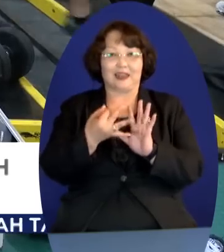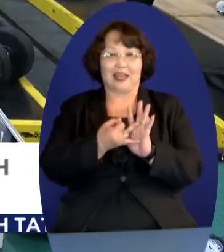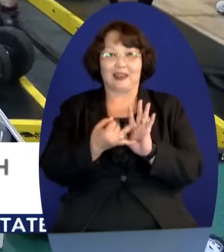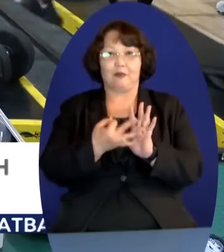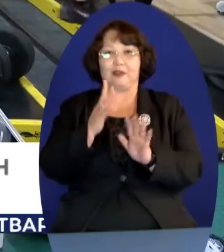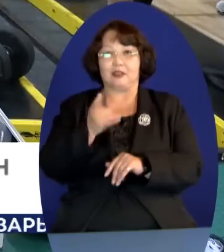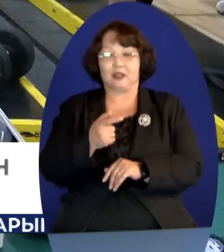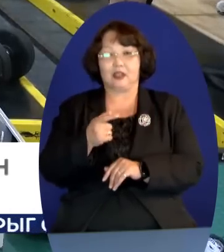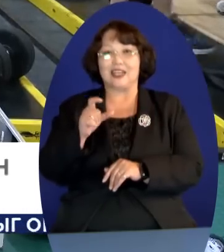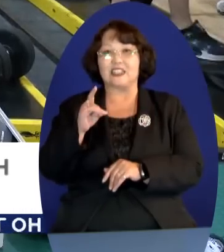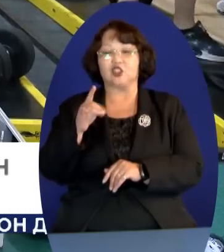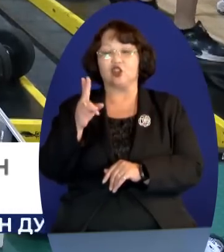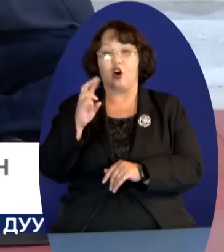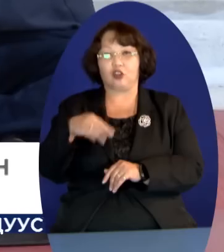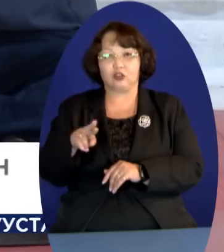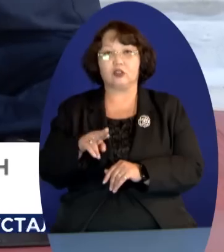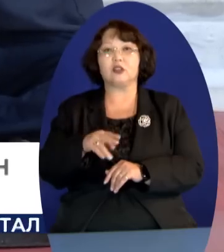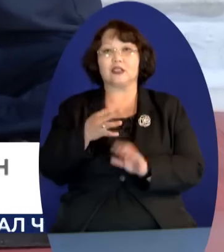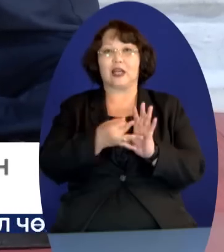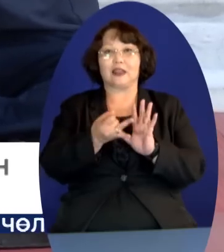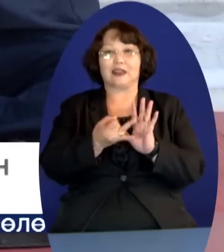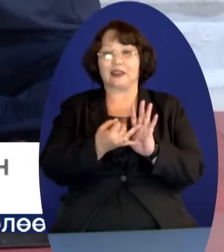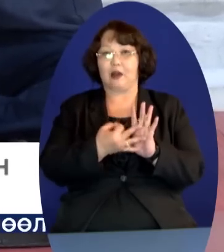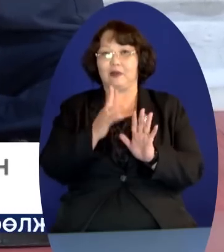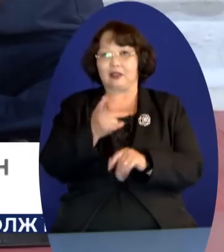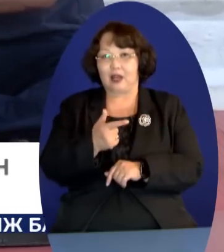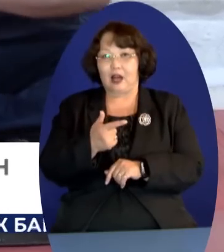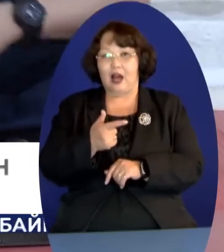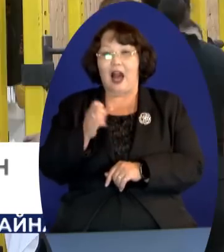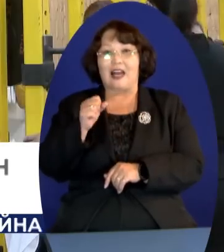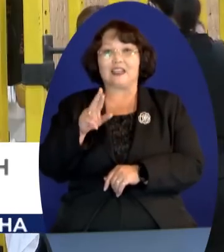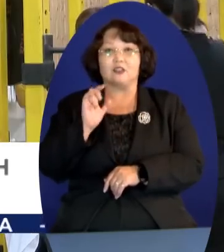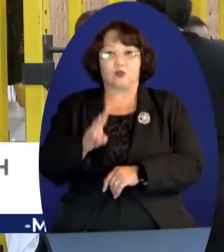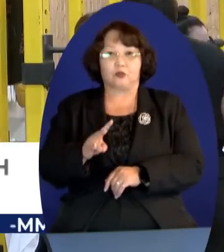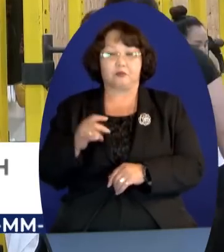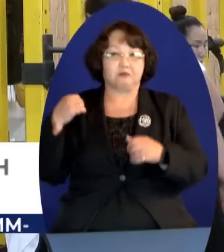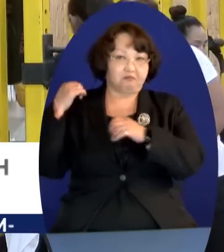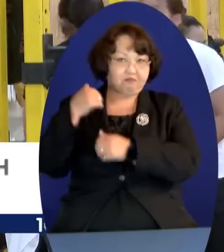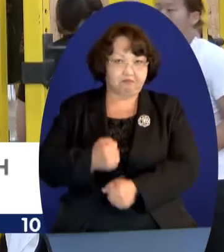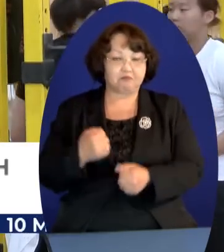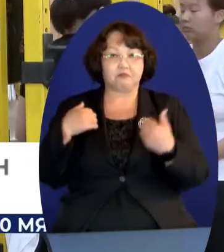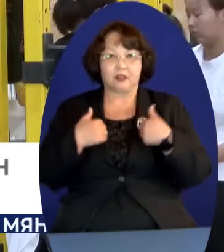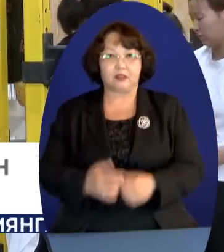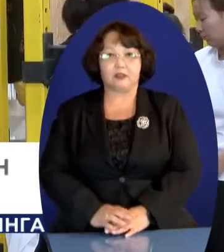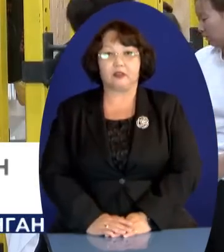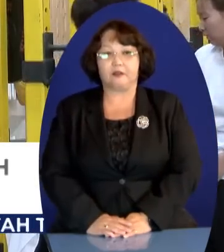спортын мастер Батбаарын Эрдэн тод нэмэх 78 кг жинд амар сайхны адиас өрнөөр барилдана.